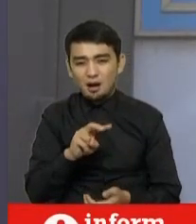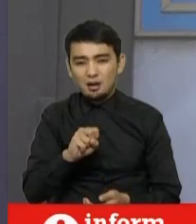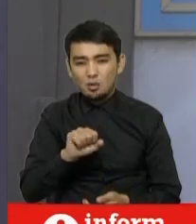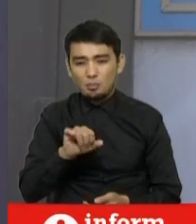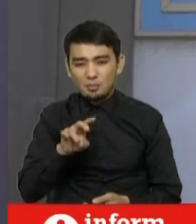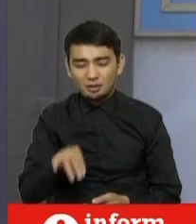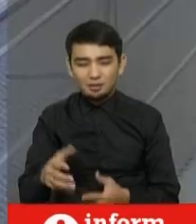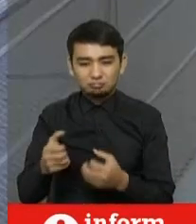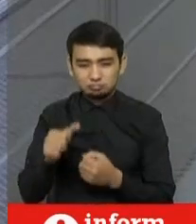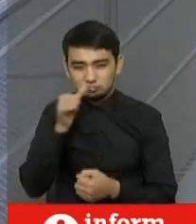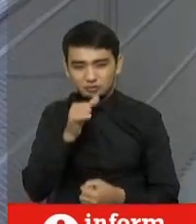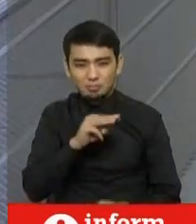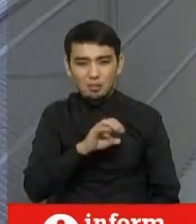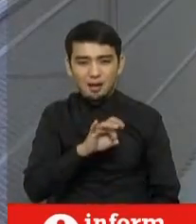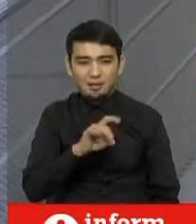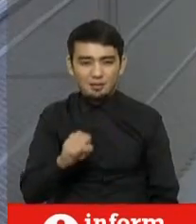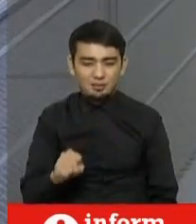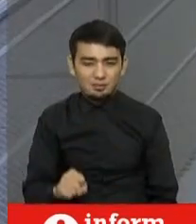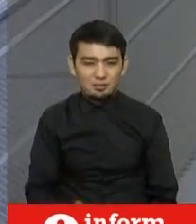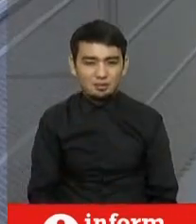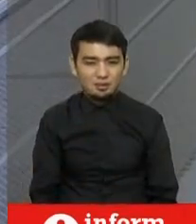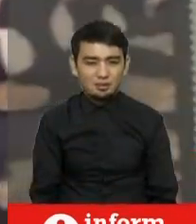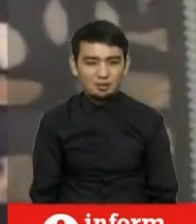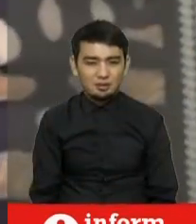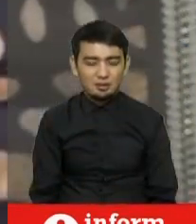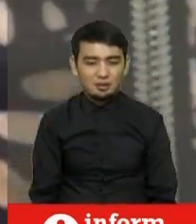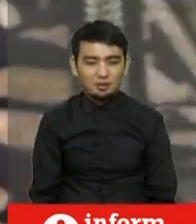жүрген астаналық Майра Рахымжанова.